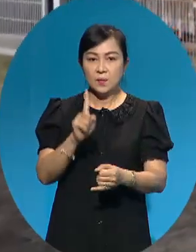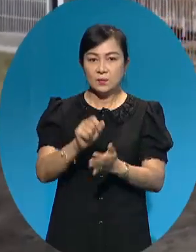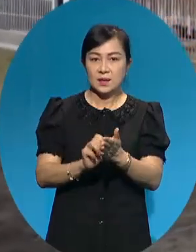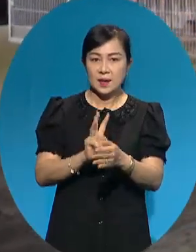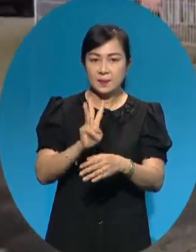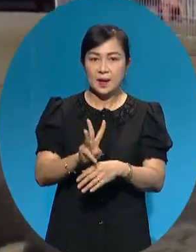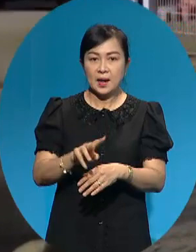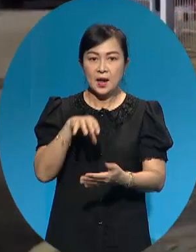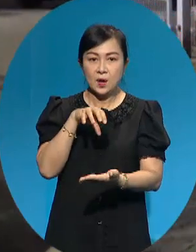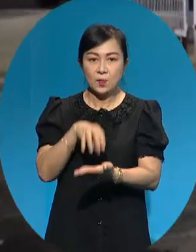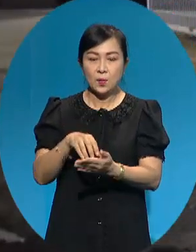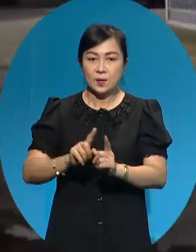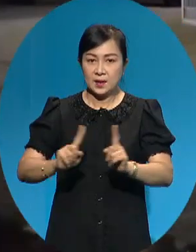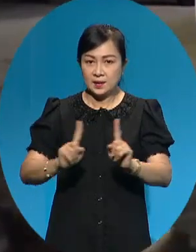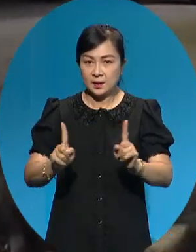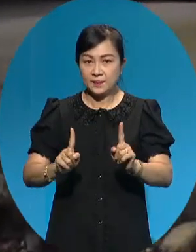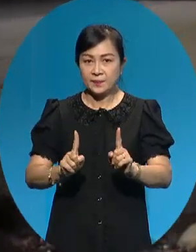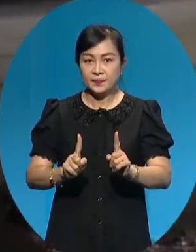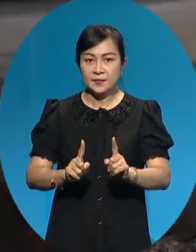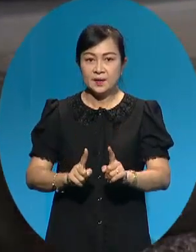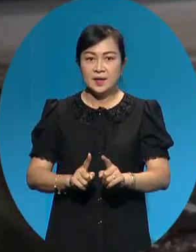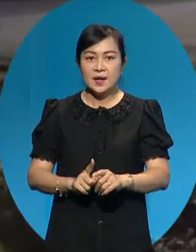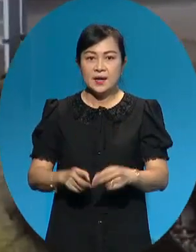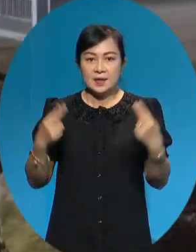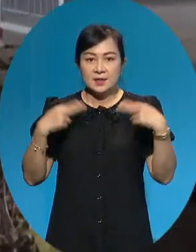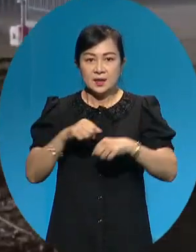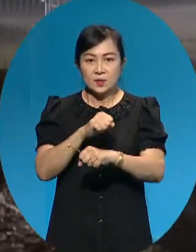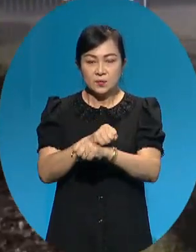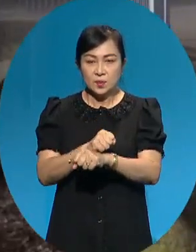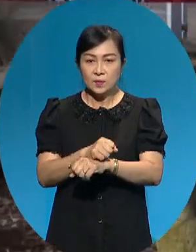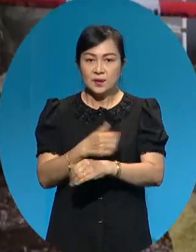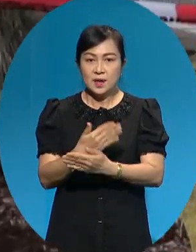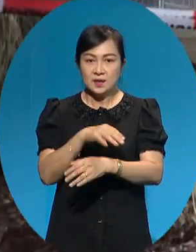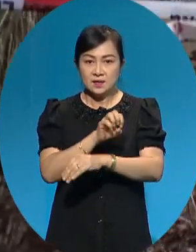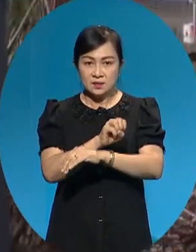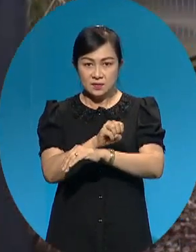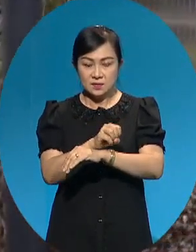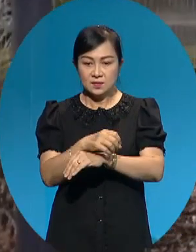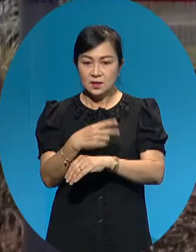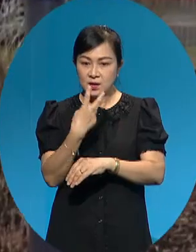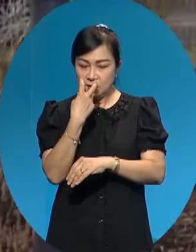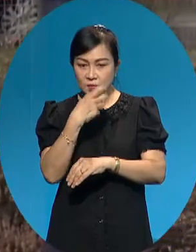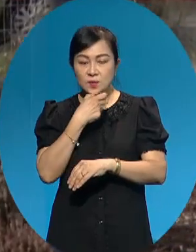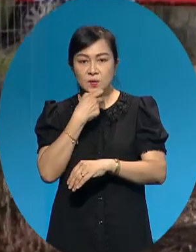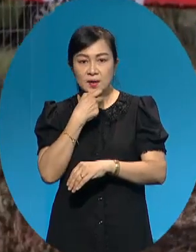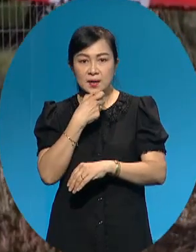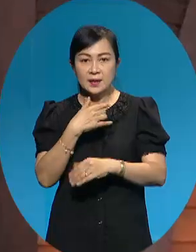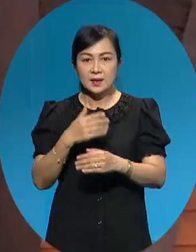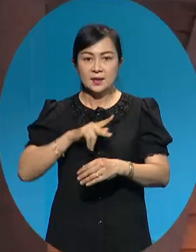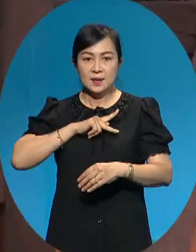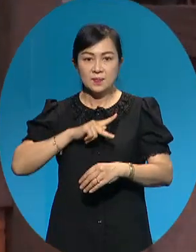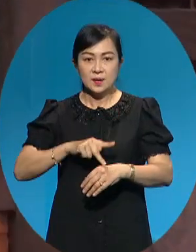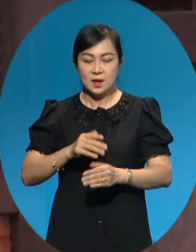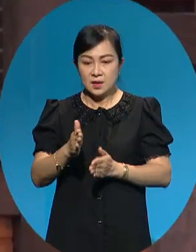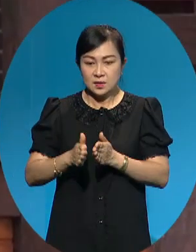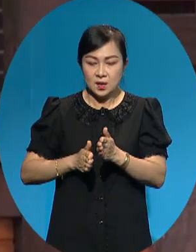phương tại hai khu dân cư khác nhau hiện đối tượng đang bị cảnh sát giam giữ để thẩm vấn trong khi đó tr ông Đức cho biết các điều tra viên đang kiểm tra Một xe